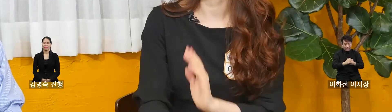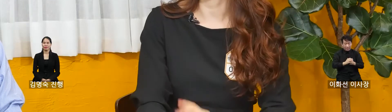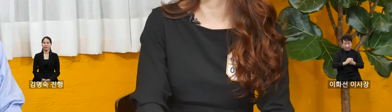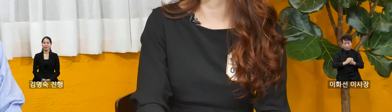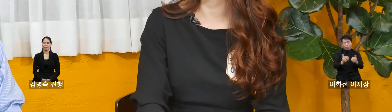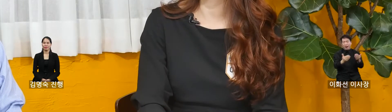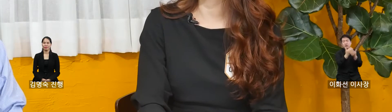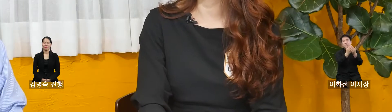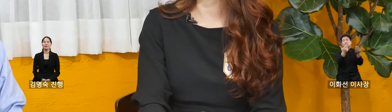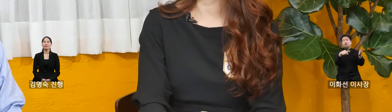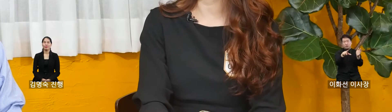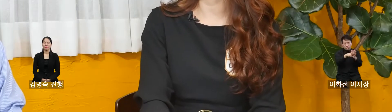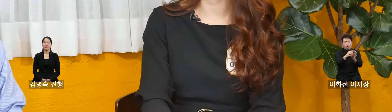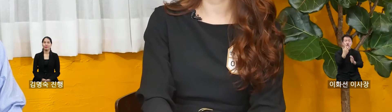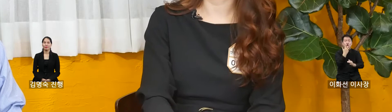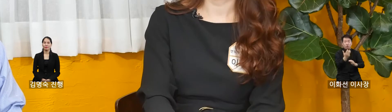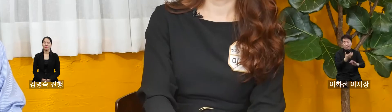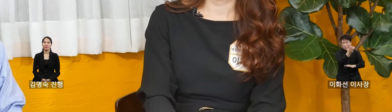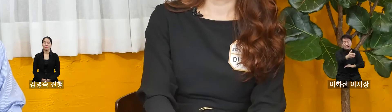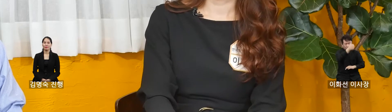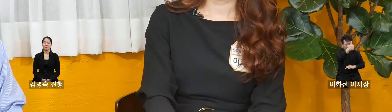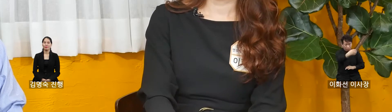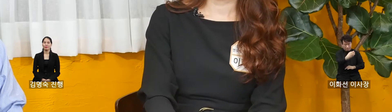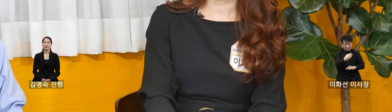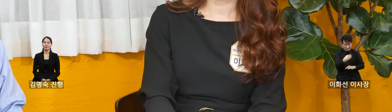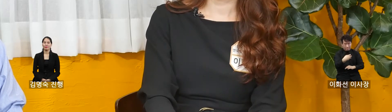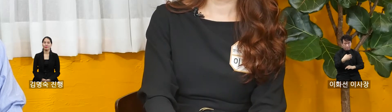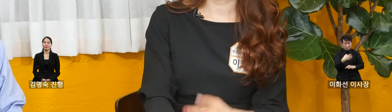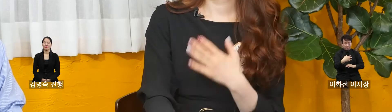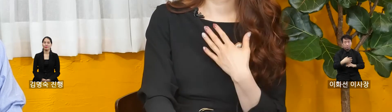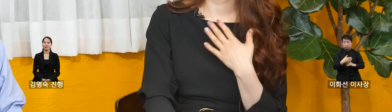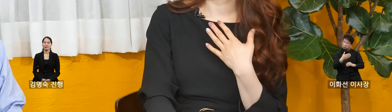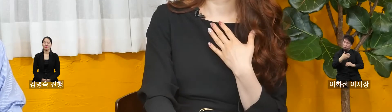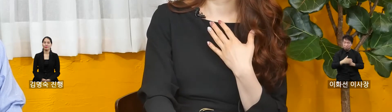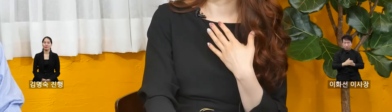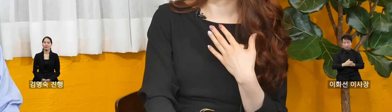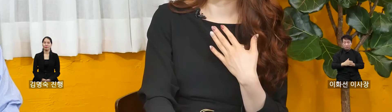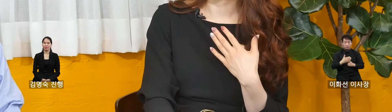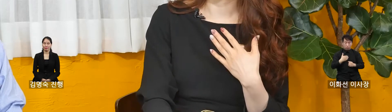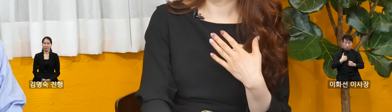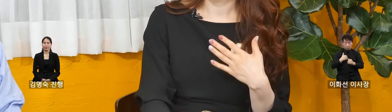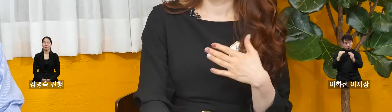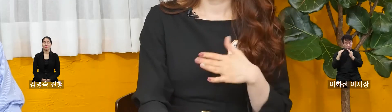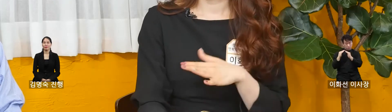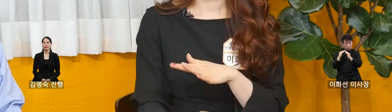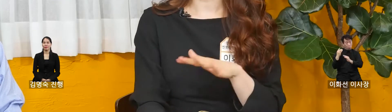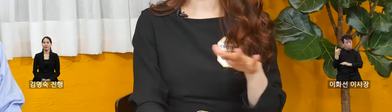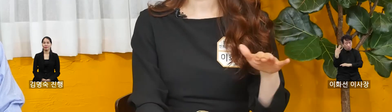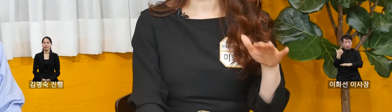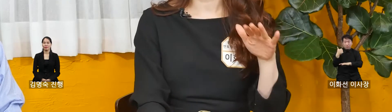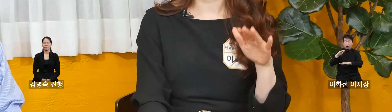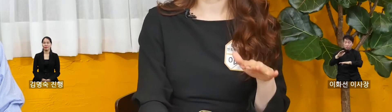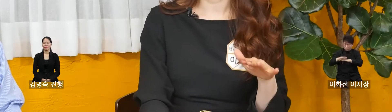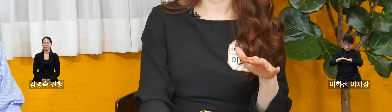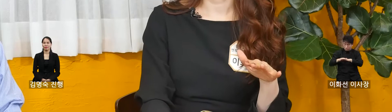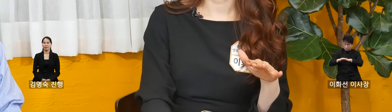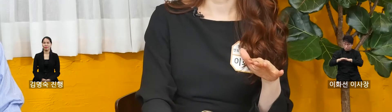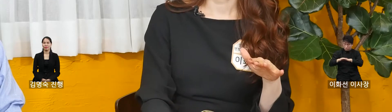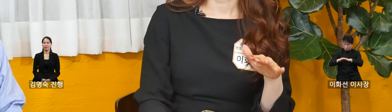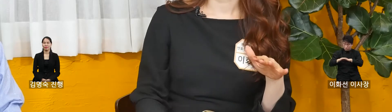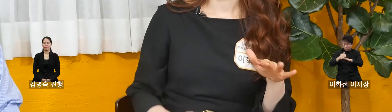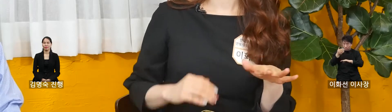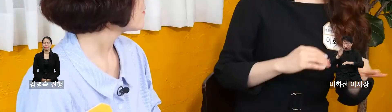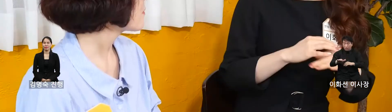크려면 서울로 가라 뭐 이런 얘기를 들었어요. 근데 제 집이 대전에 있고 내 거주지가